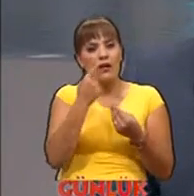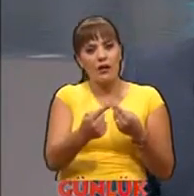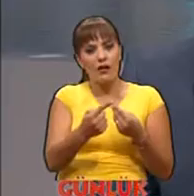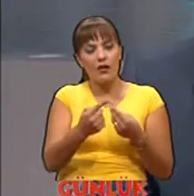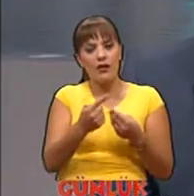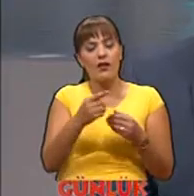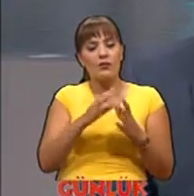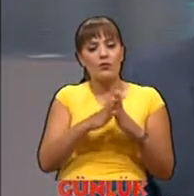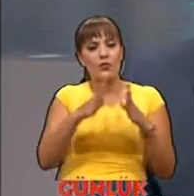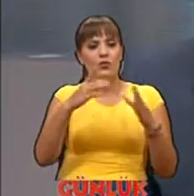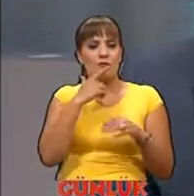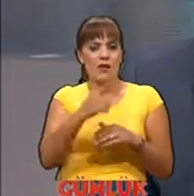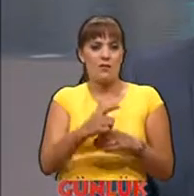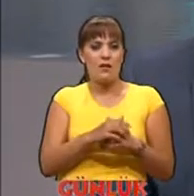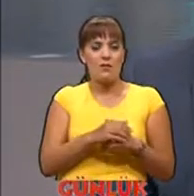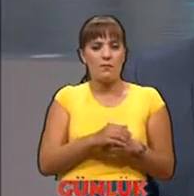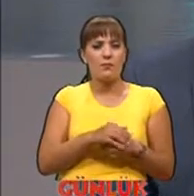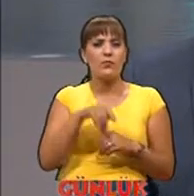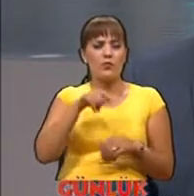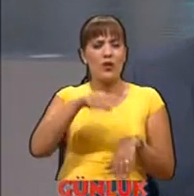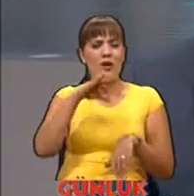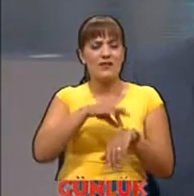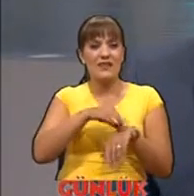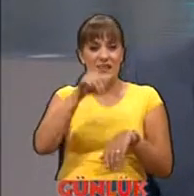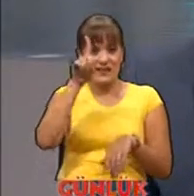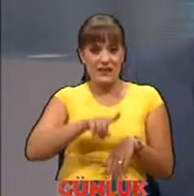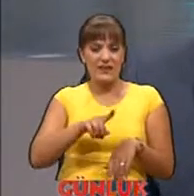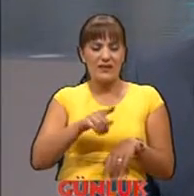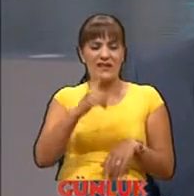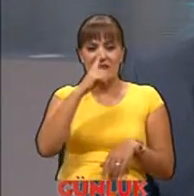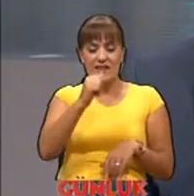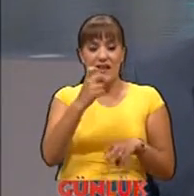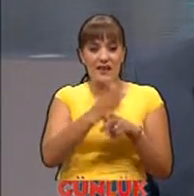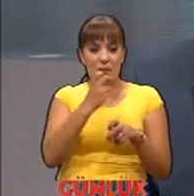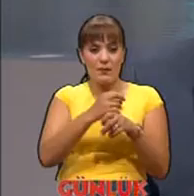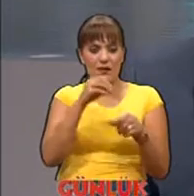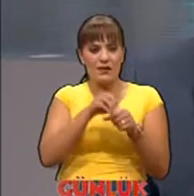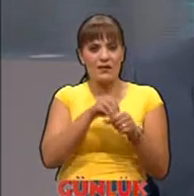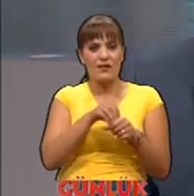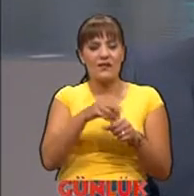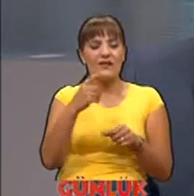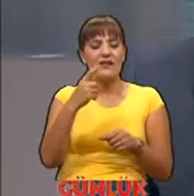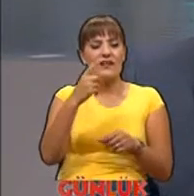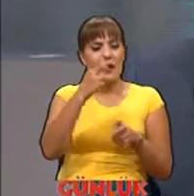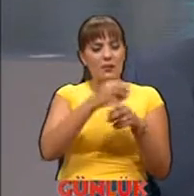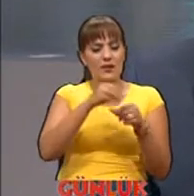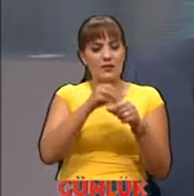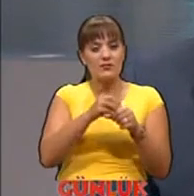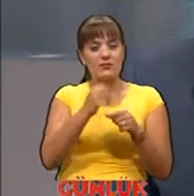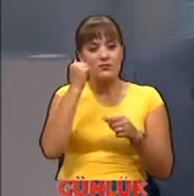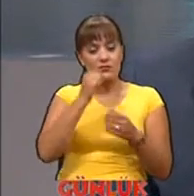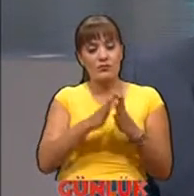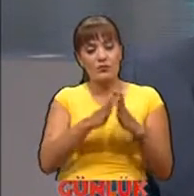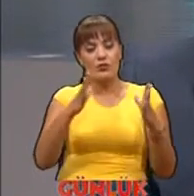dokuların augmentosu büyütülmesidir. Yani bu hastamızda ilk önce tabii ki sert kemiğin, yani kemiğin sert dokunun